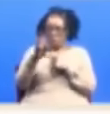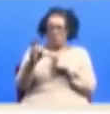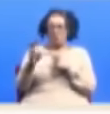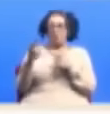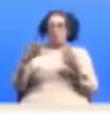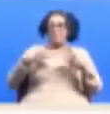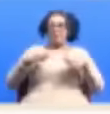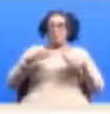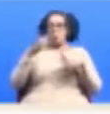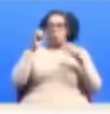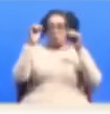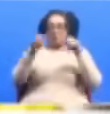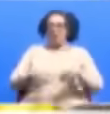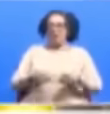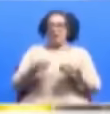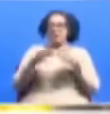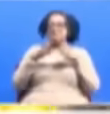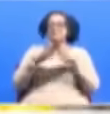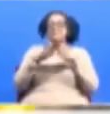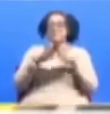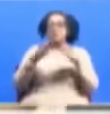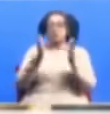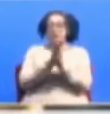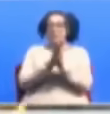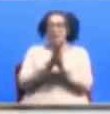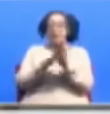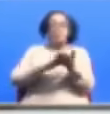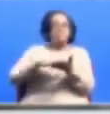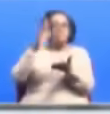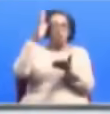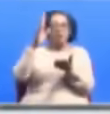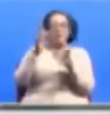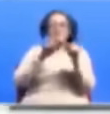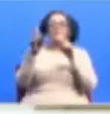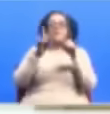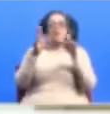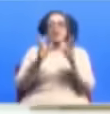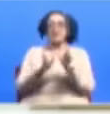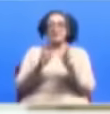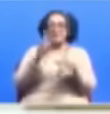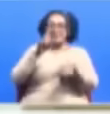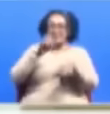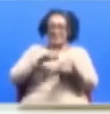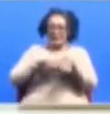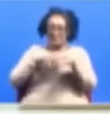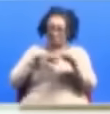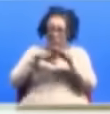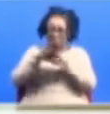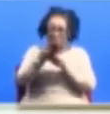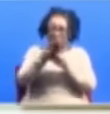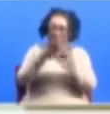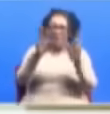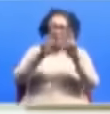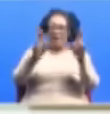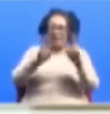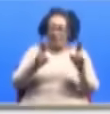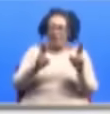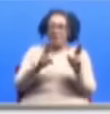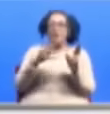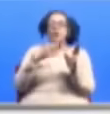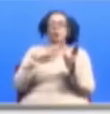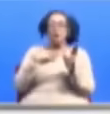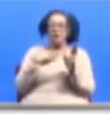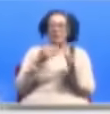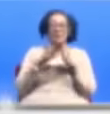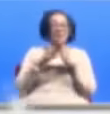ngono. Wengi walikuwa ni raia wa kigeni. Mara tu walipoingia chumbani tayari kwa shughuli zao za masafa